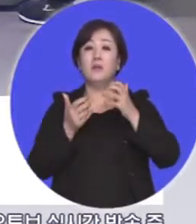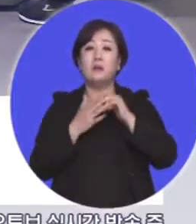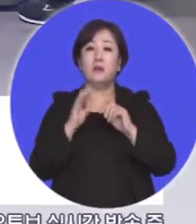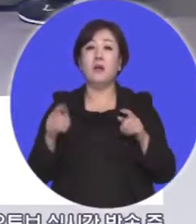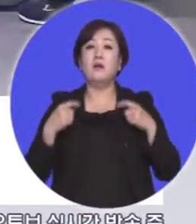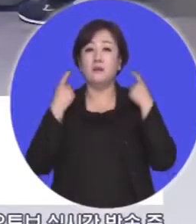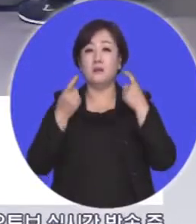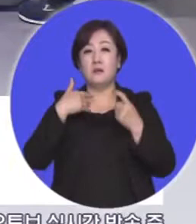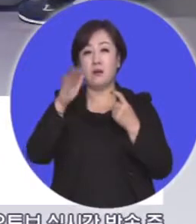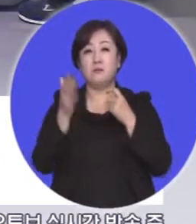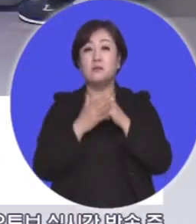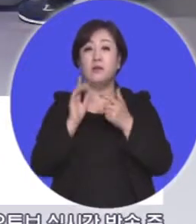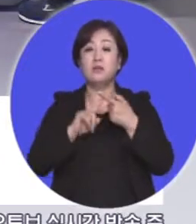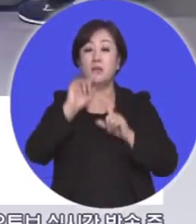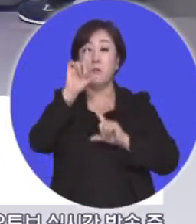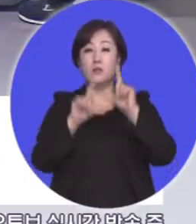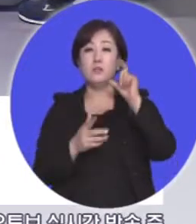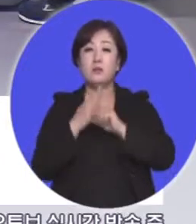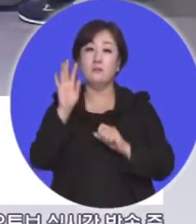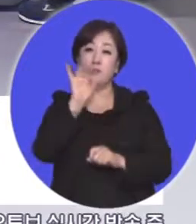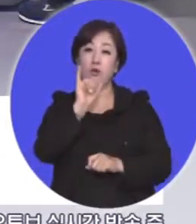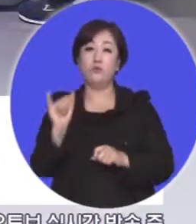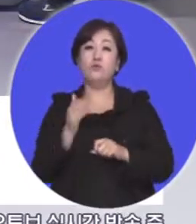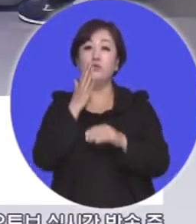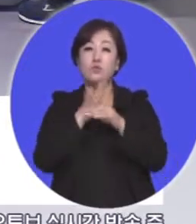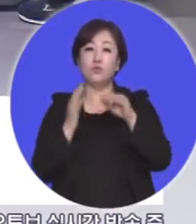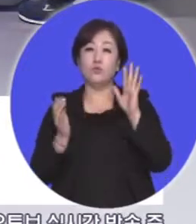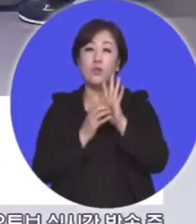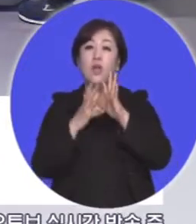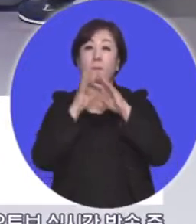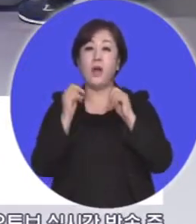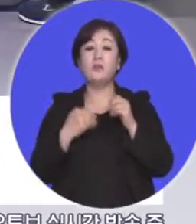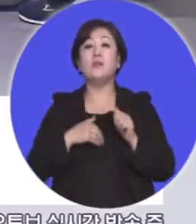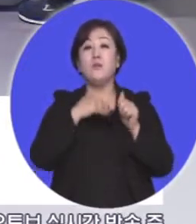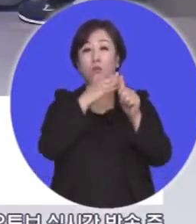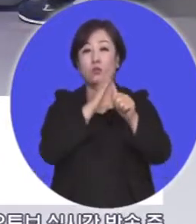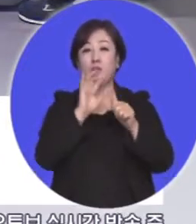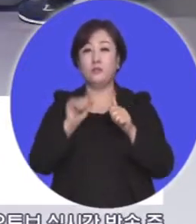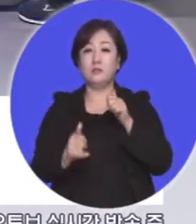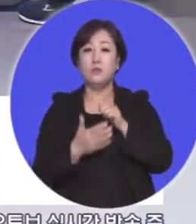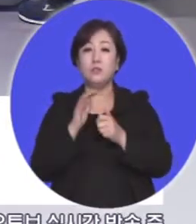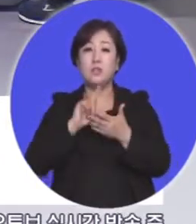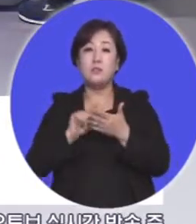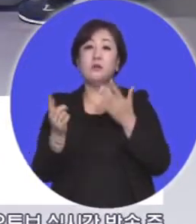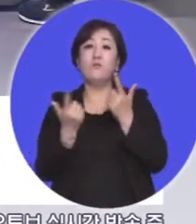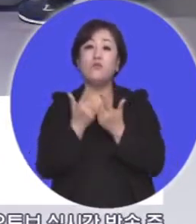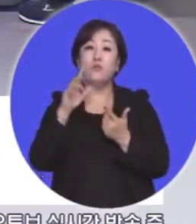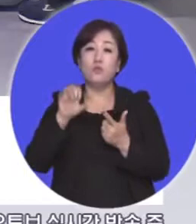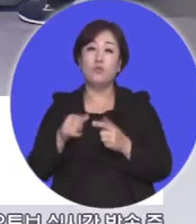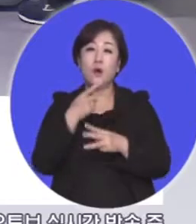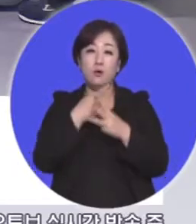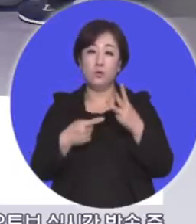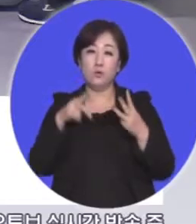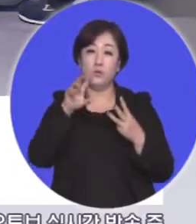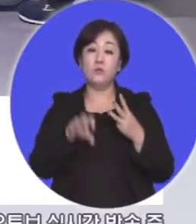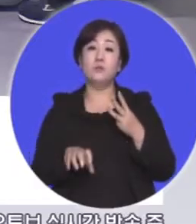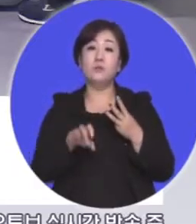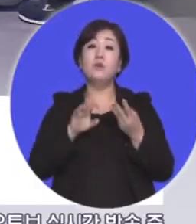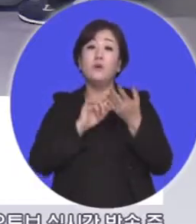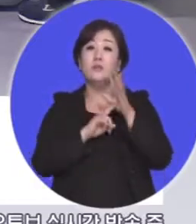도마에 올랐습니다. 전국에서 공무원 해외연수를 가장 많이 보내는 지자체는 북구와 울주군으로